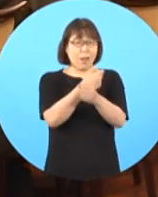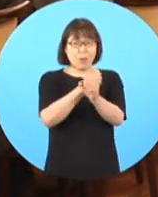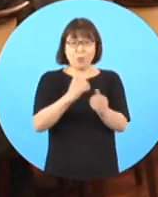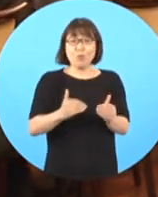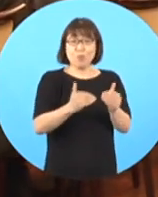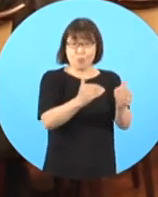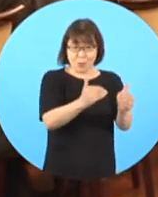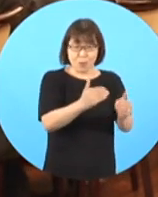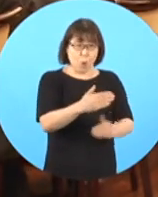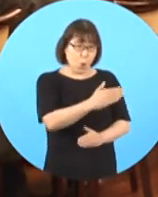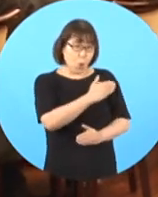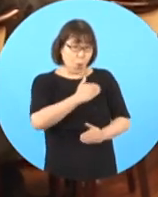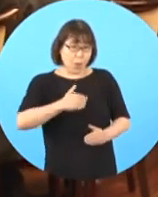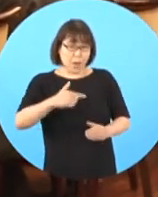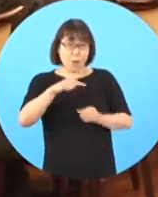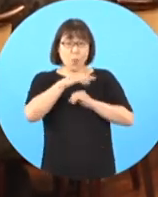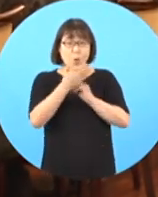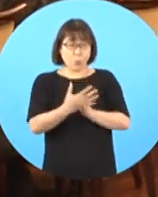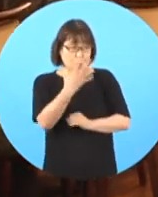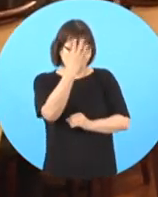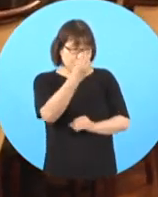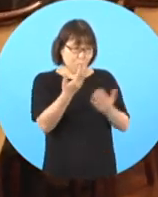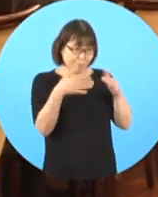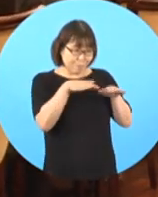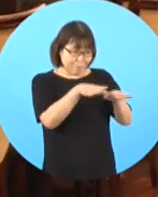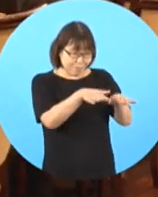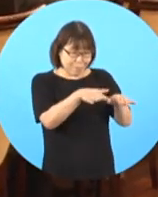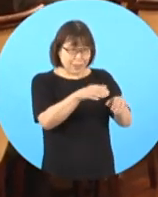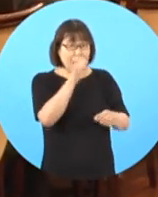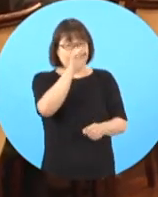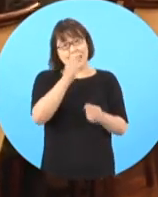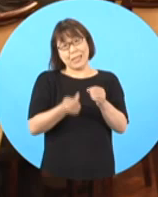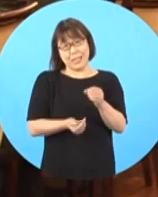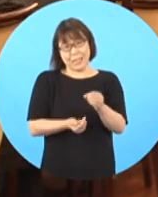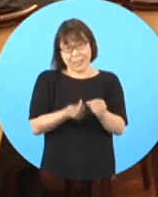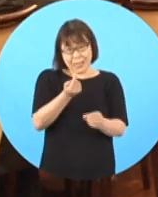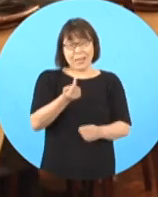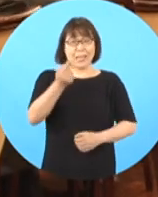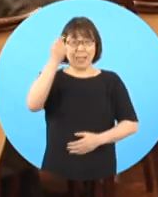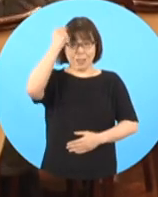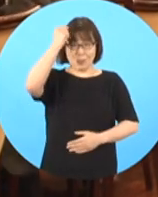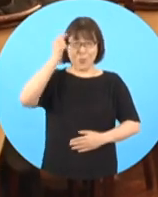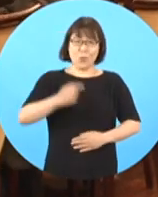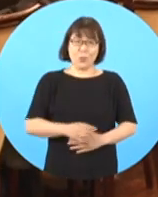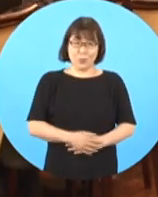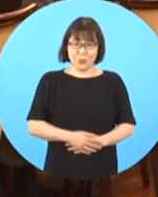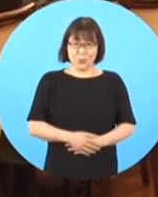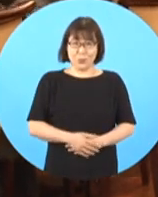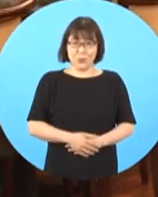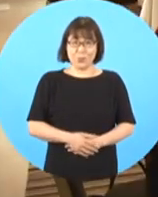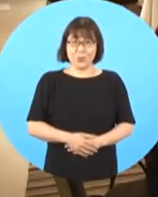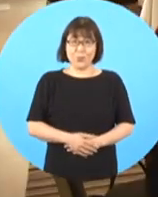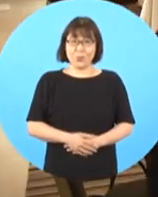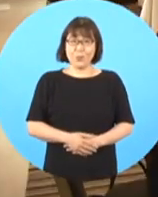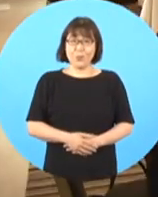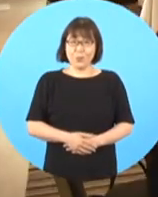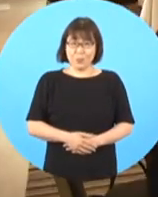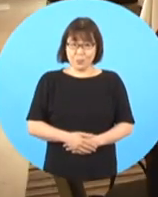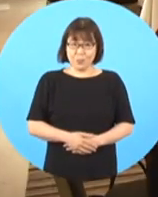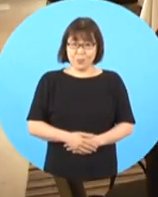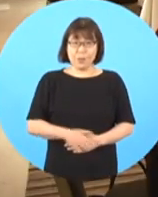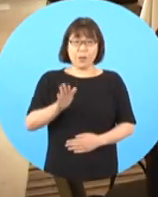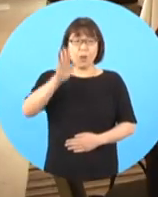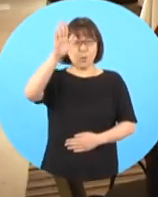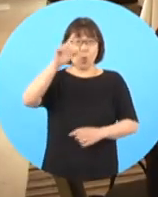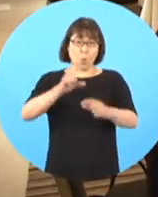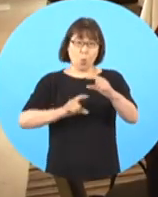ると、気持ちも我々も徳島の北東に向きやすくなるので、とてもいい機会かなと思っています。